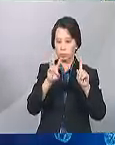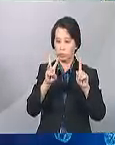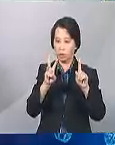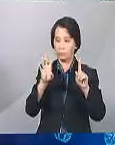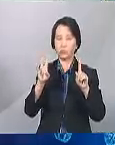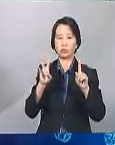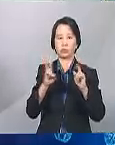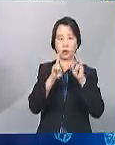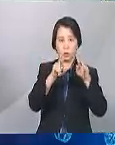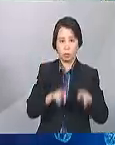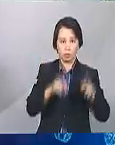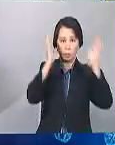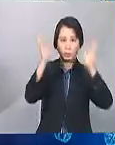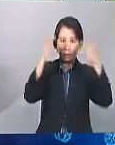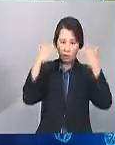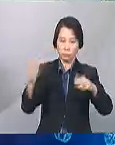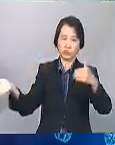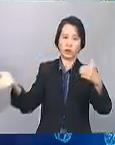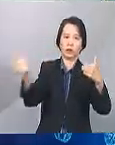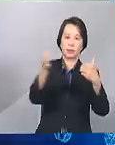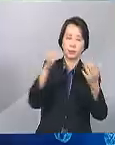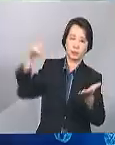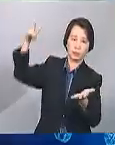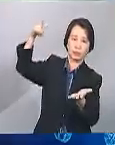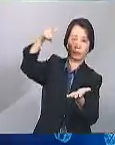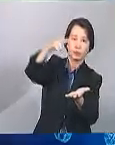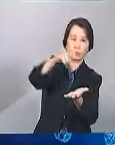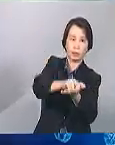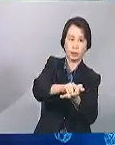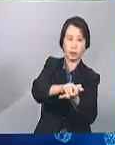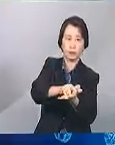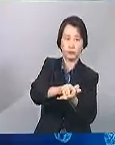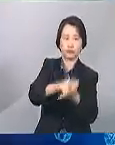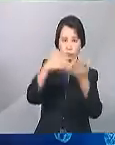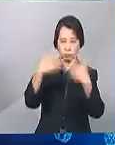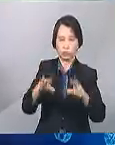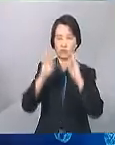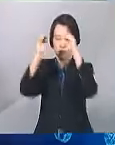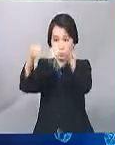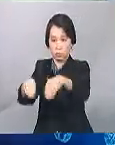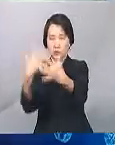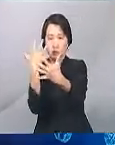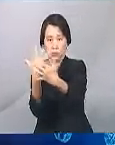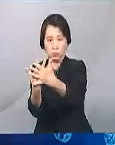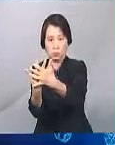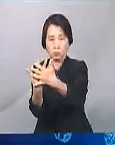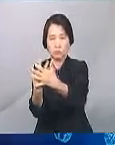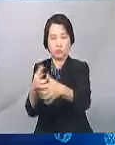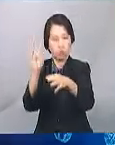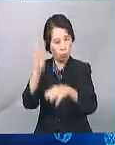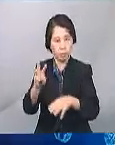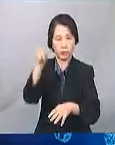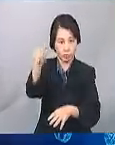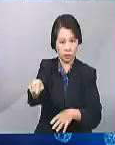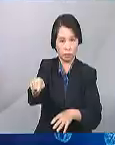1,267 rakyat Malaysia telah pulang ke tanah air dan telah pun dikuarantin secara wajib. Seramai